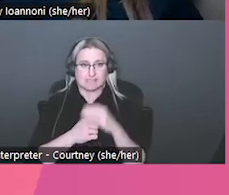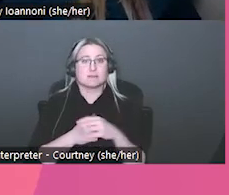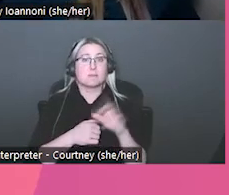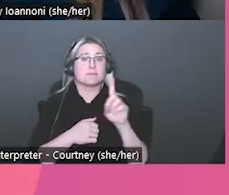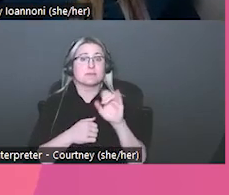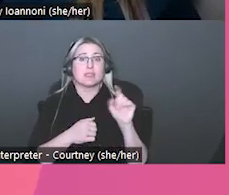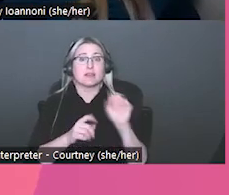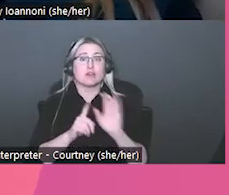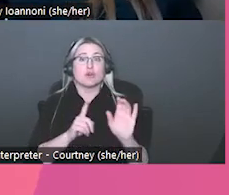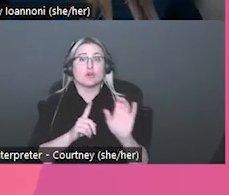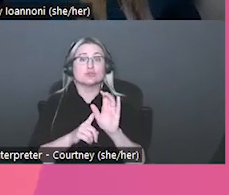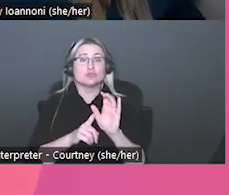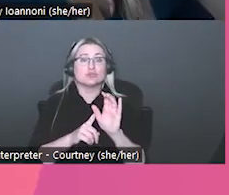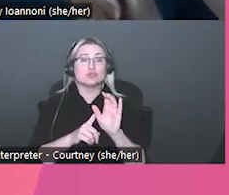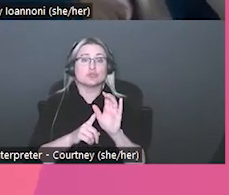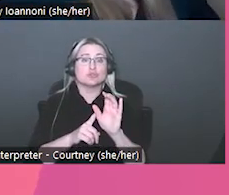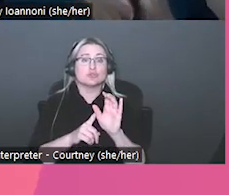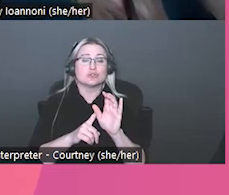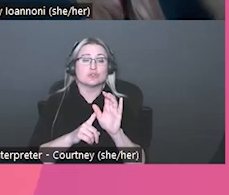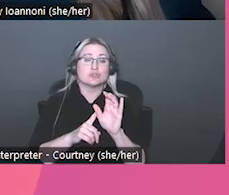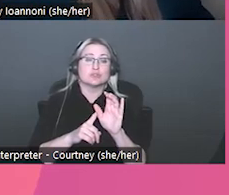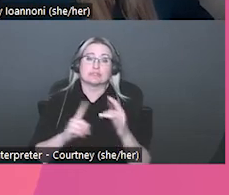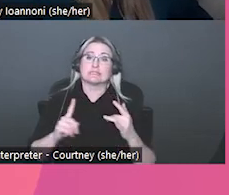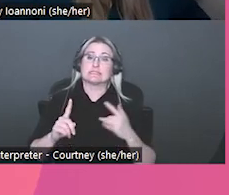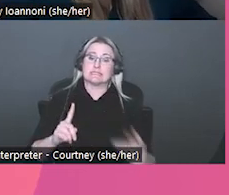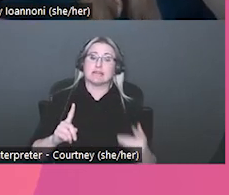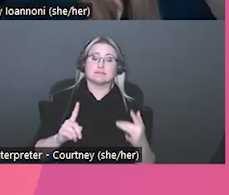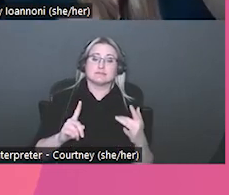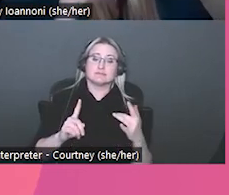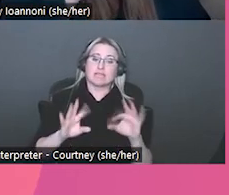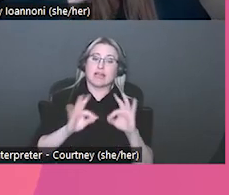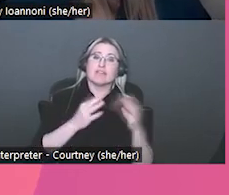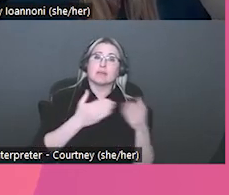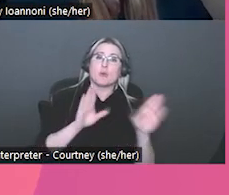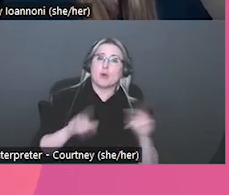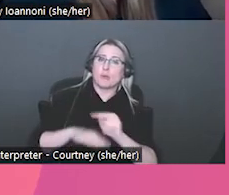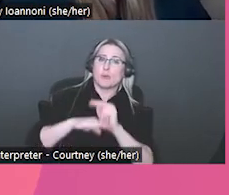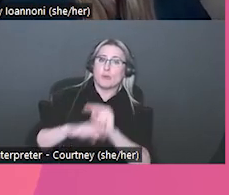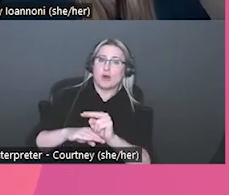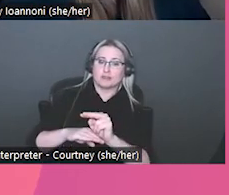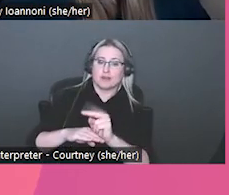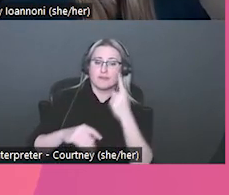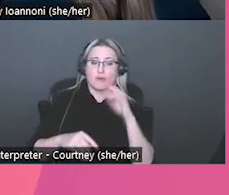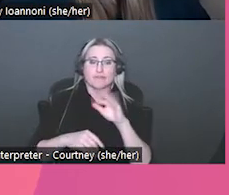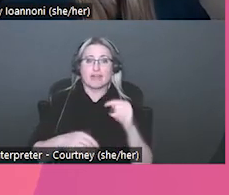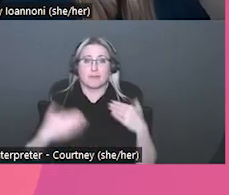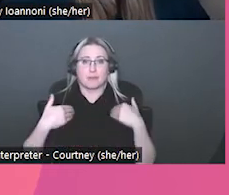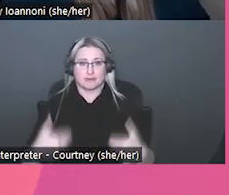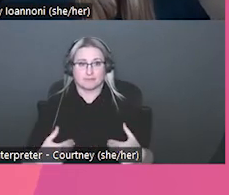la culture de la diète maintenant représente, la culture du régime représente la surveillance à l'échelle de la